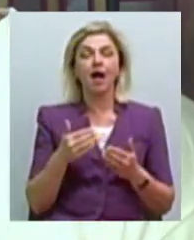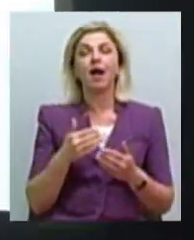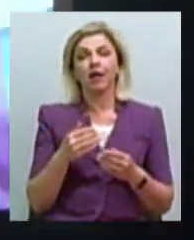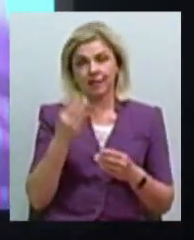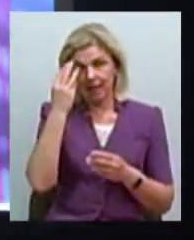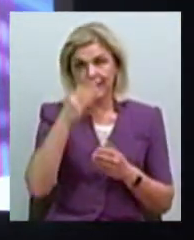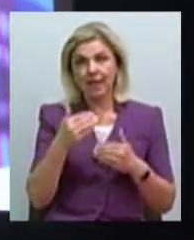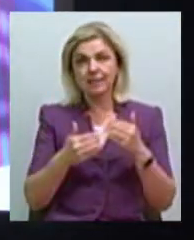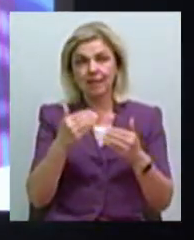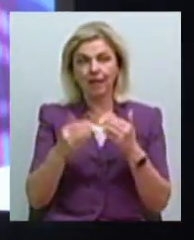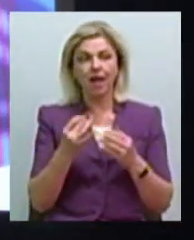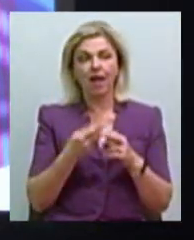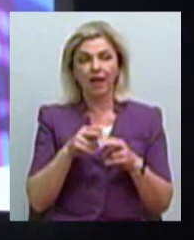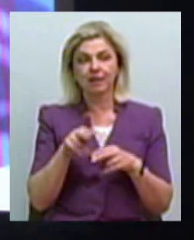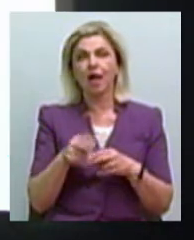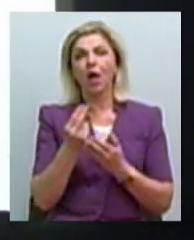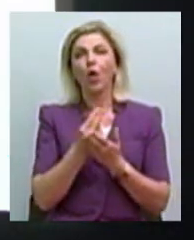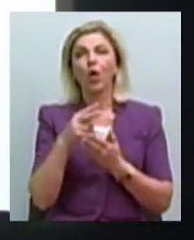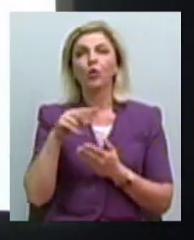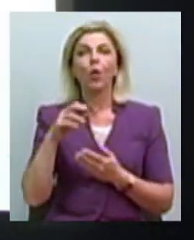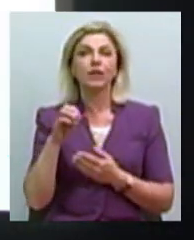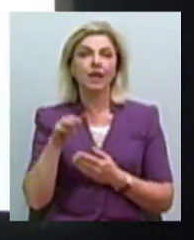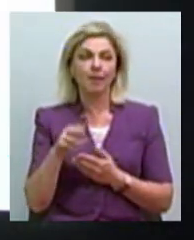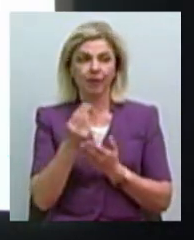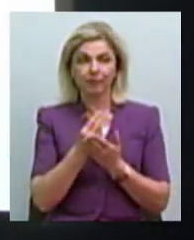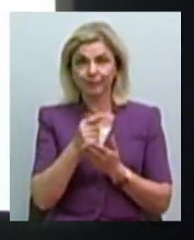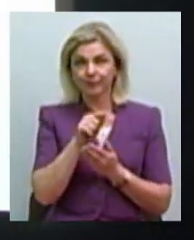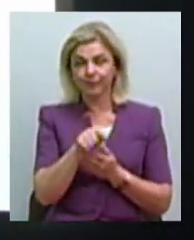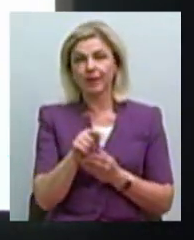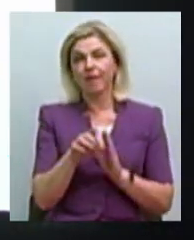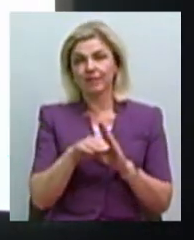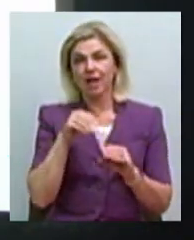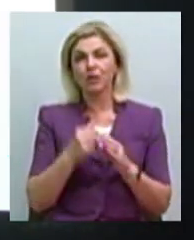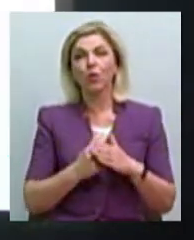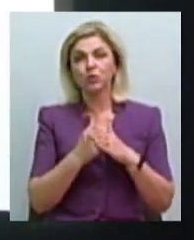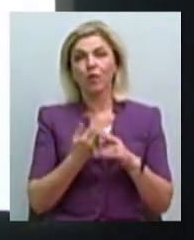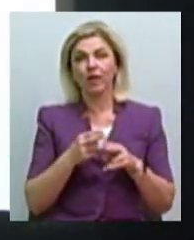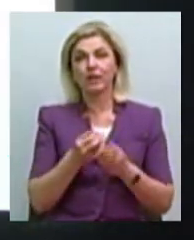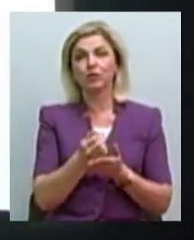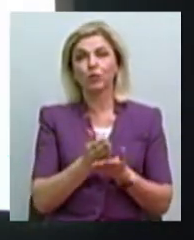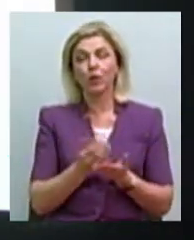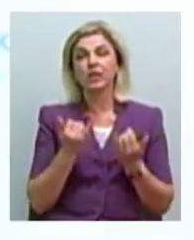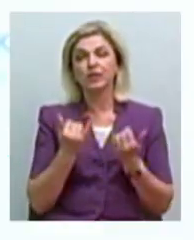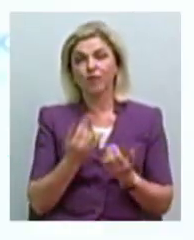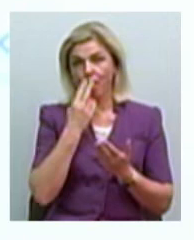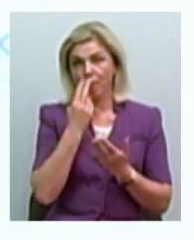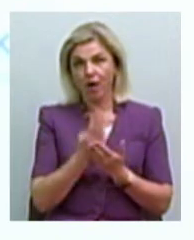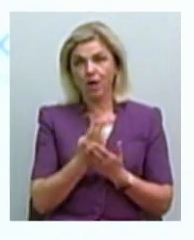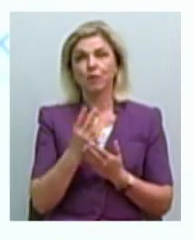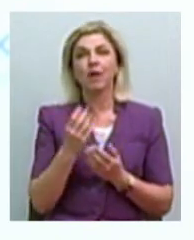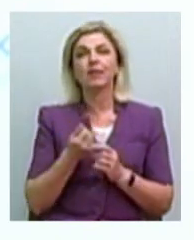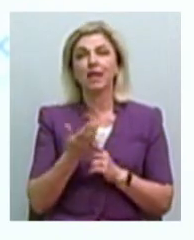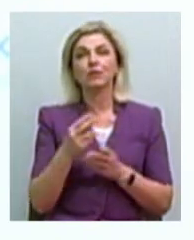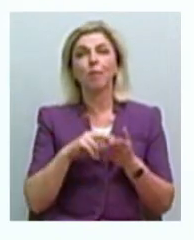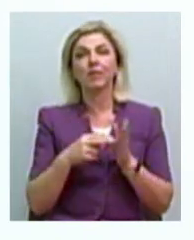Логотип базується на нашій водній інфраструктурі. Ось взяли за основу цю інфраструктуру і сьогодні на презентації покажемо декілька